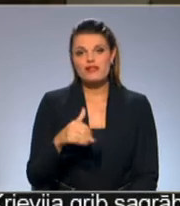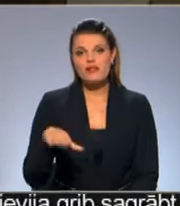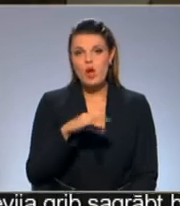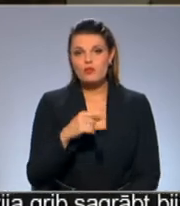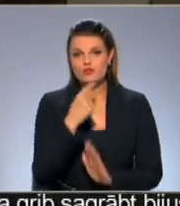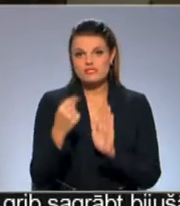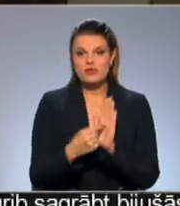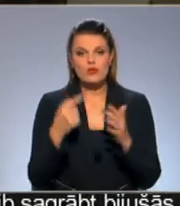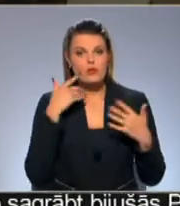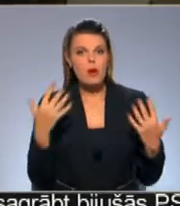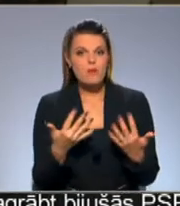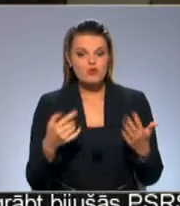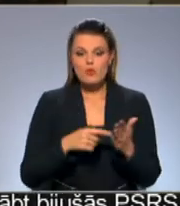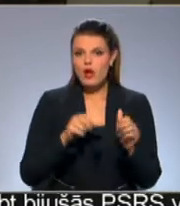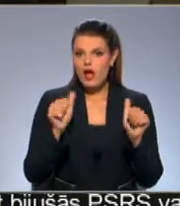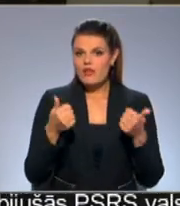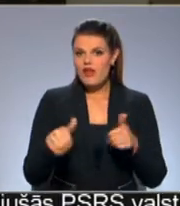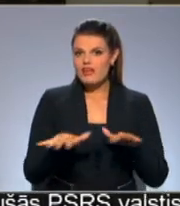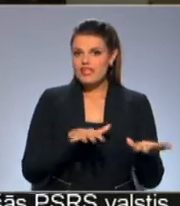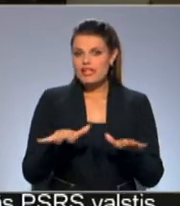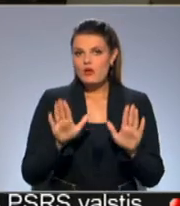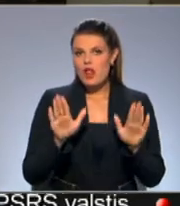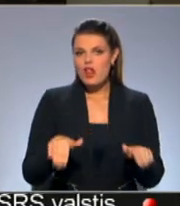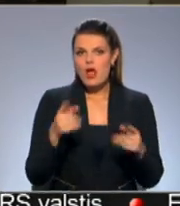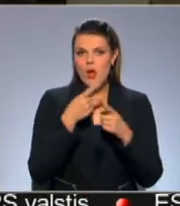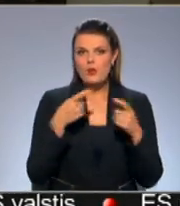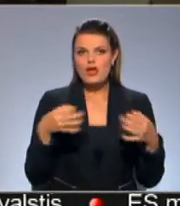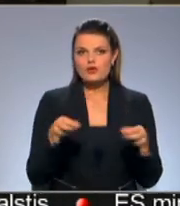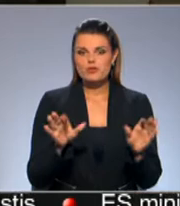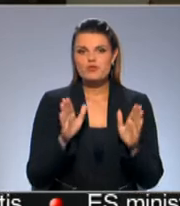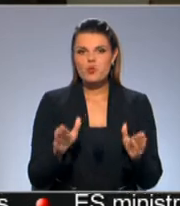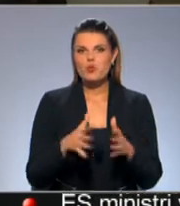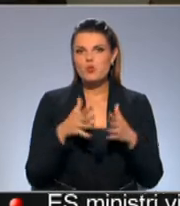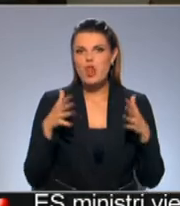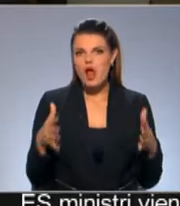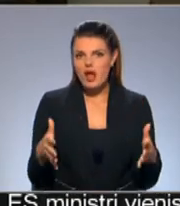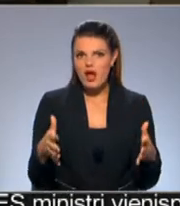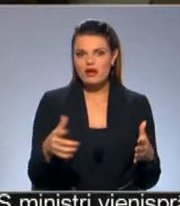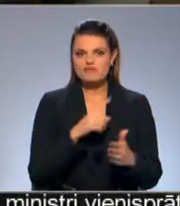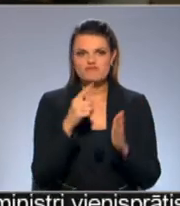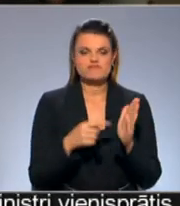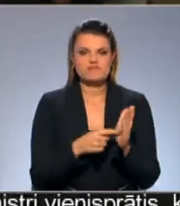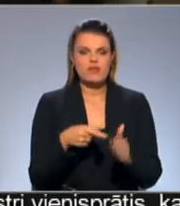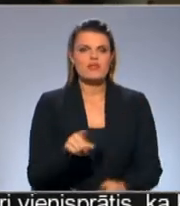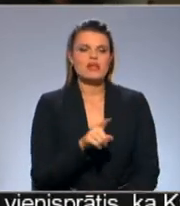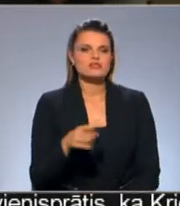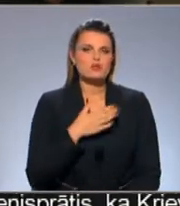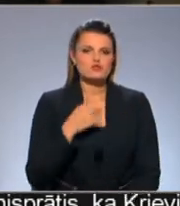vajadzā padomu, kādā veidā rīkoties, lai mediju brīvība būtu lielāka, tad tas